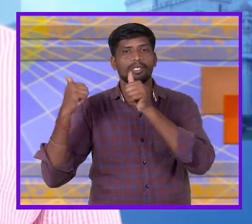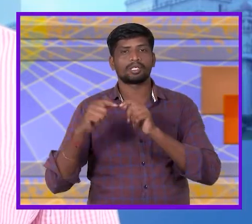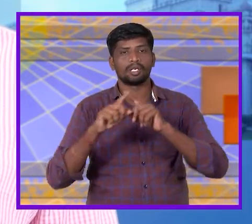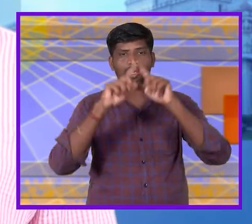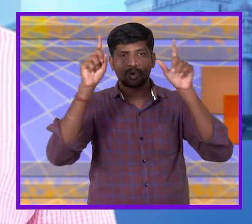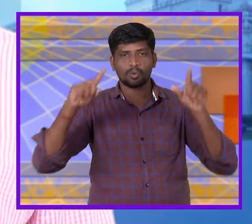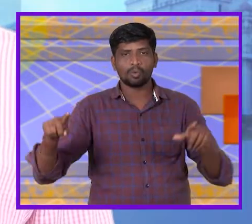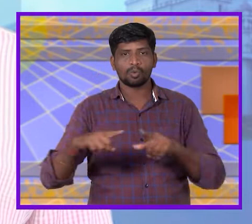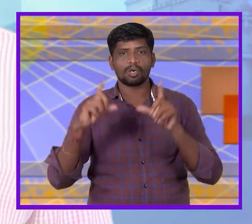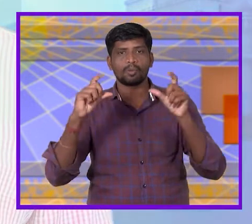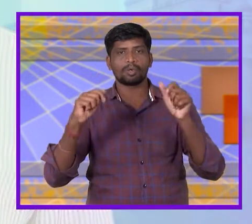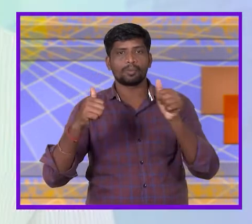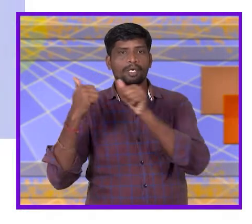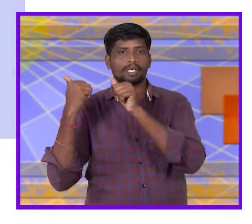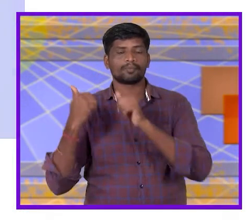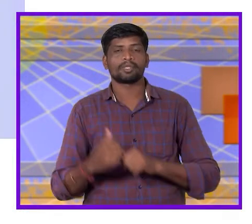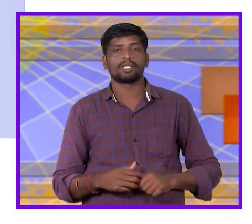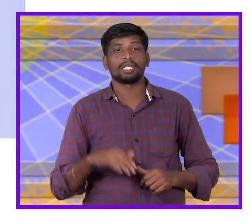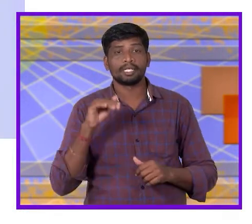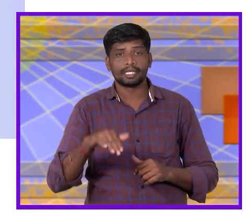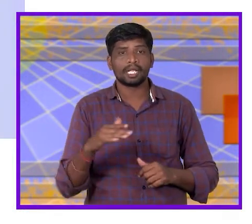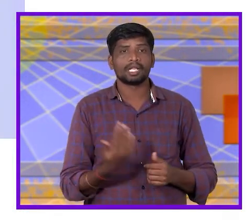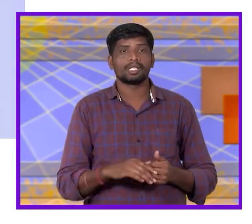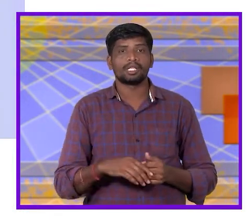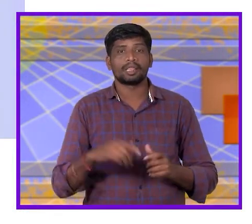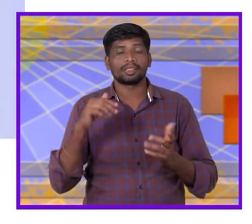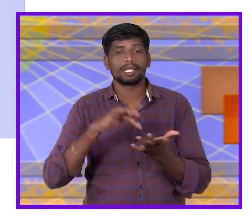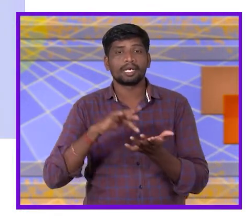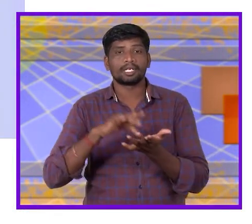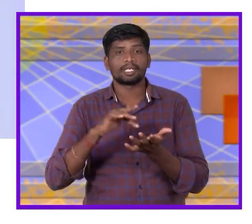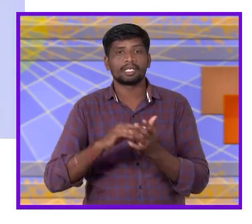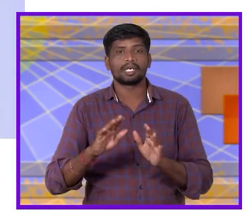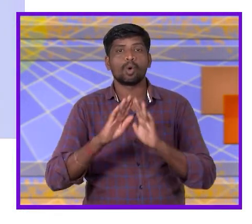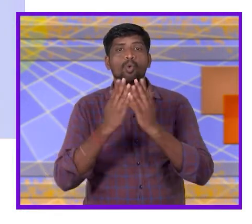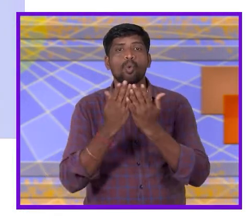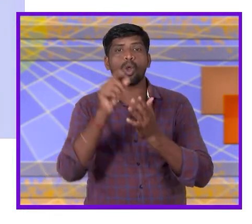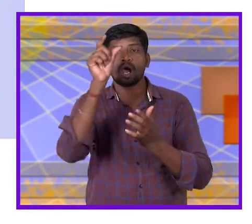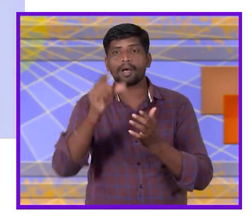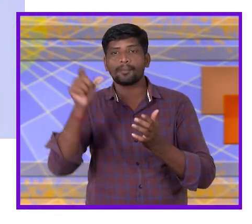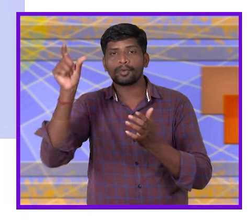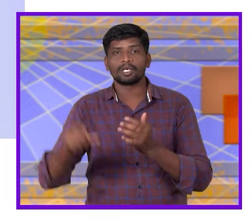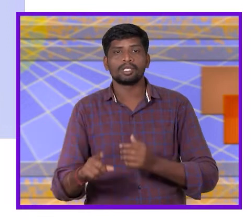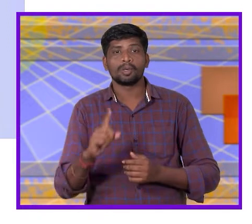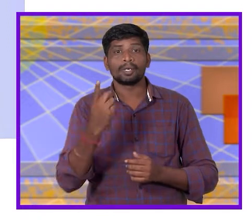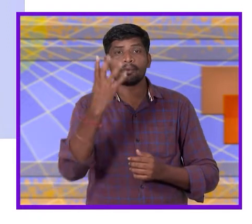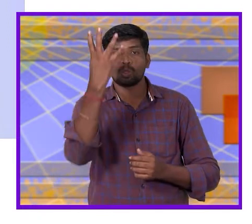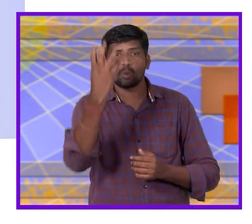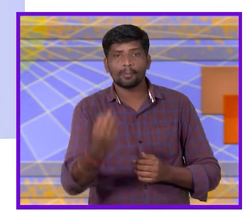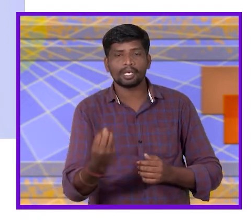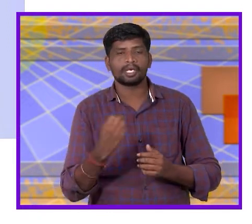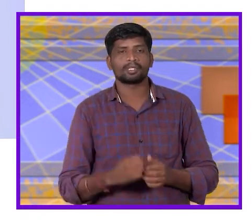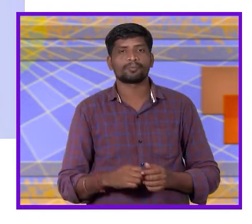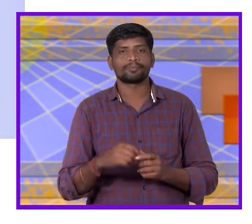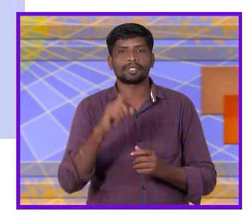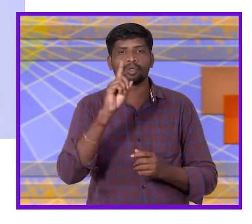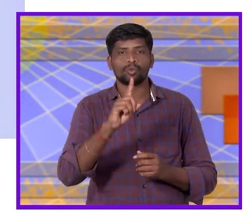தெரியுது பாருங்கள், இதுதான் தஞ்சை சரஸ்வதி மகால் நூலகம். இது மிக தொன்மை வாய்ந்தது.